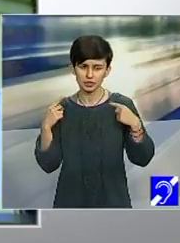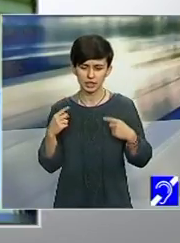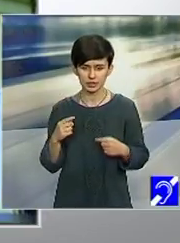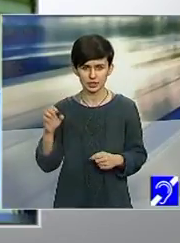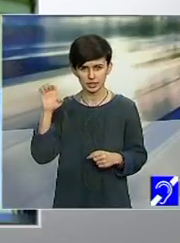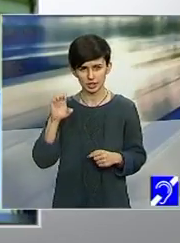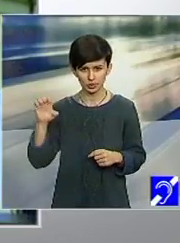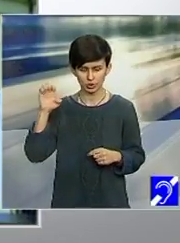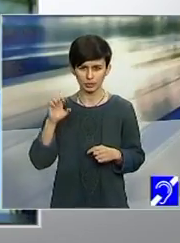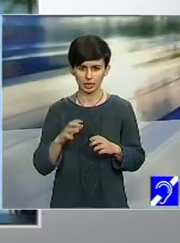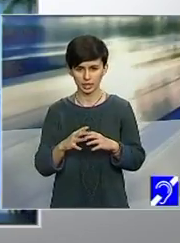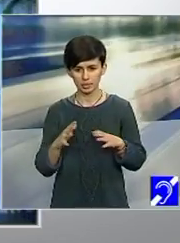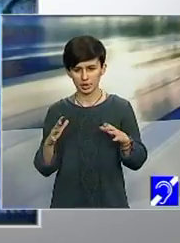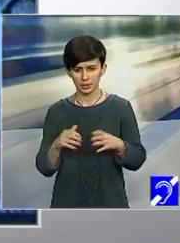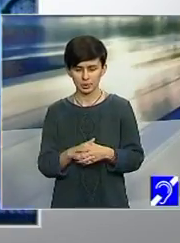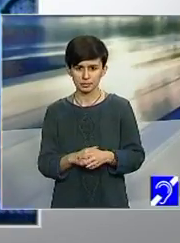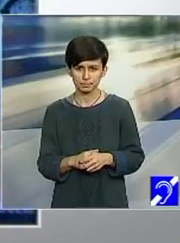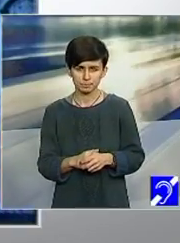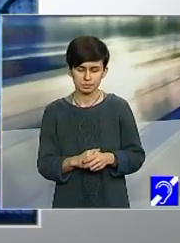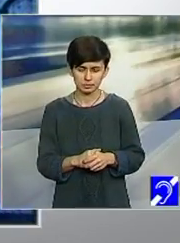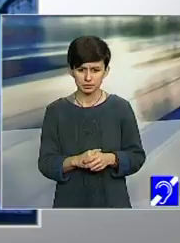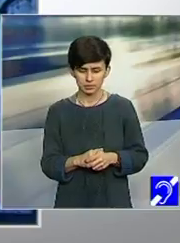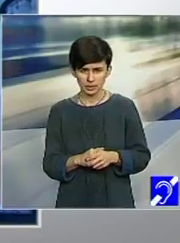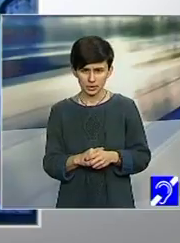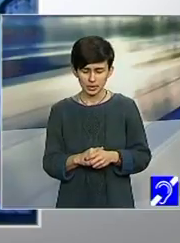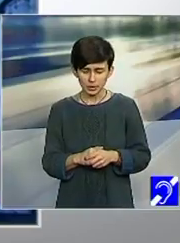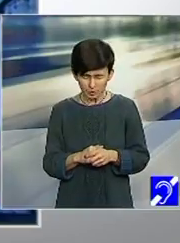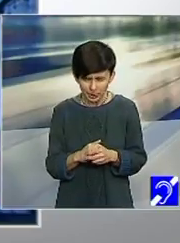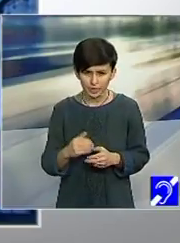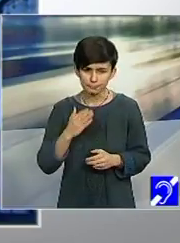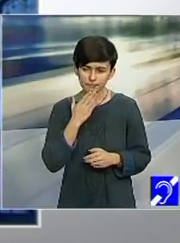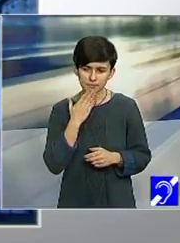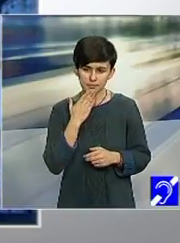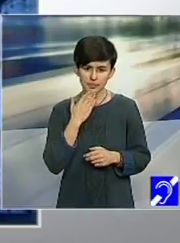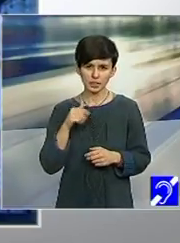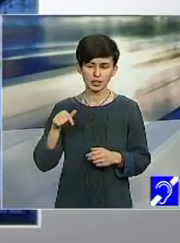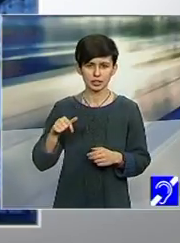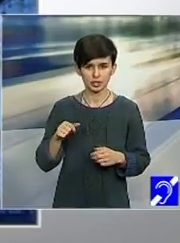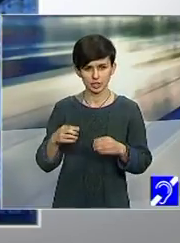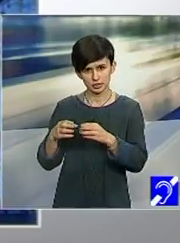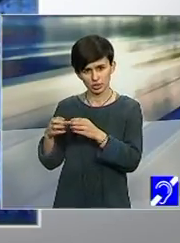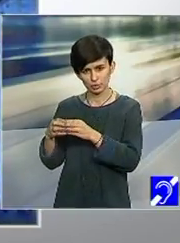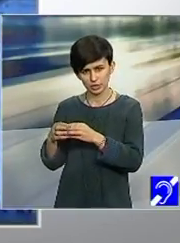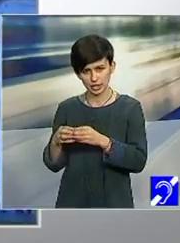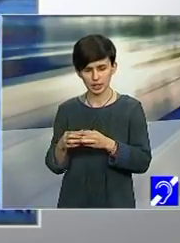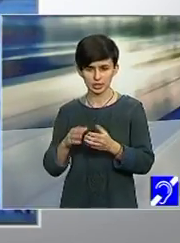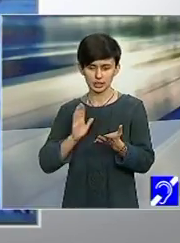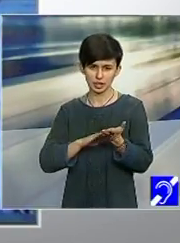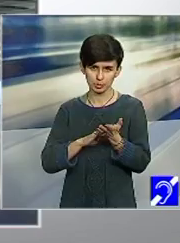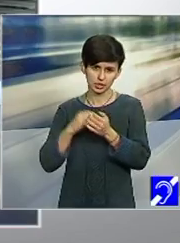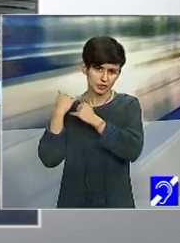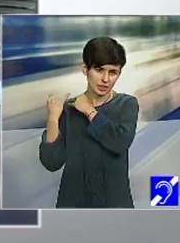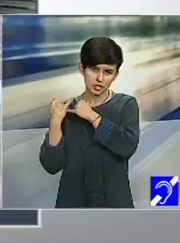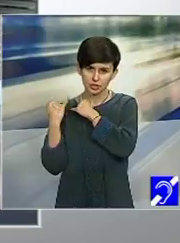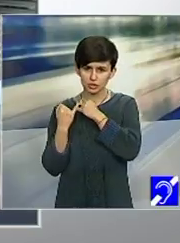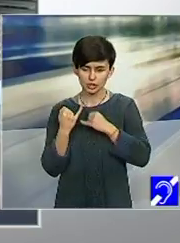Europa ca mărime și, din păcate, această comunitate, din motive istorice, a cunoscut